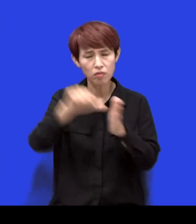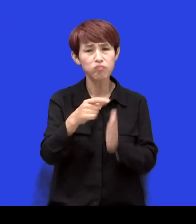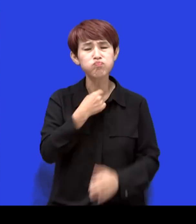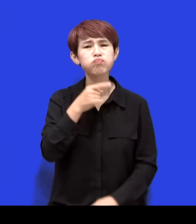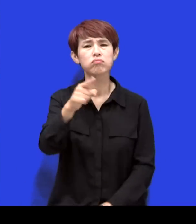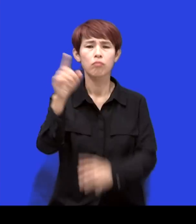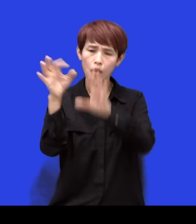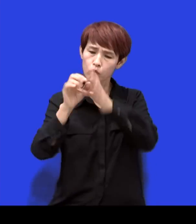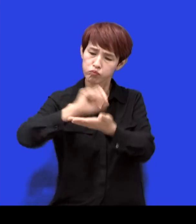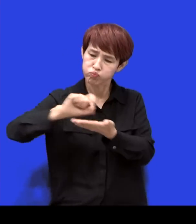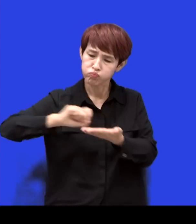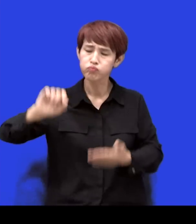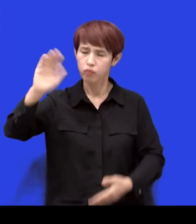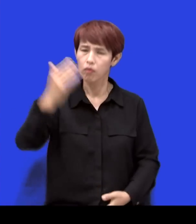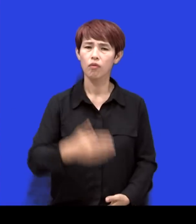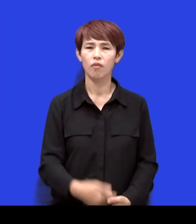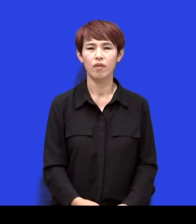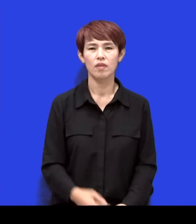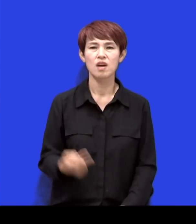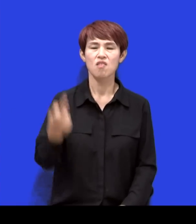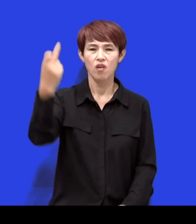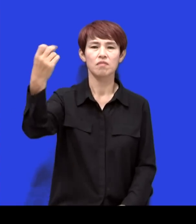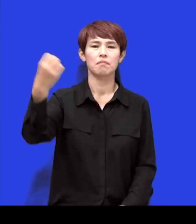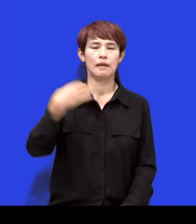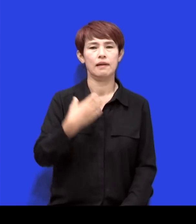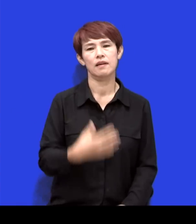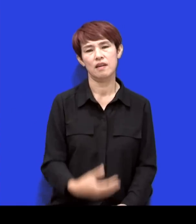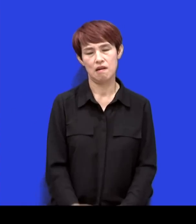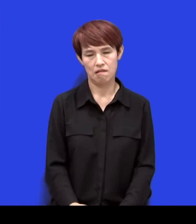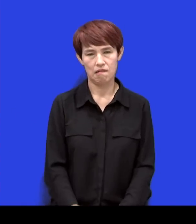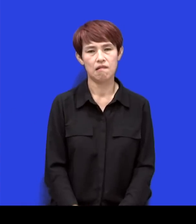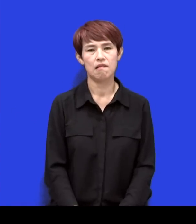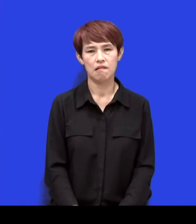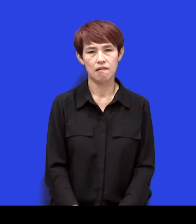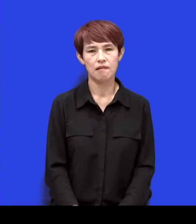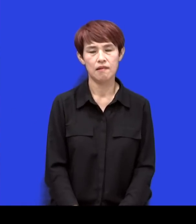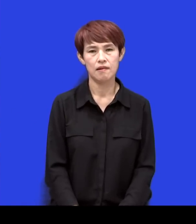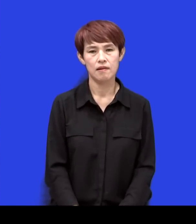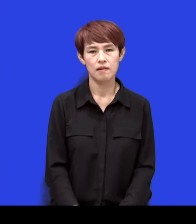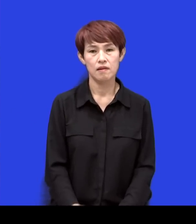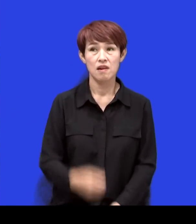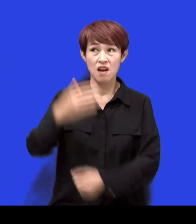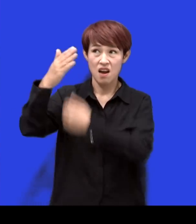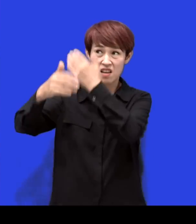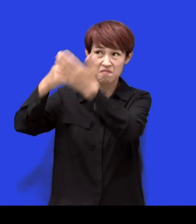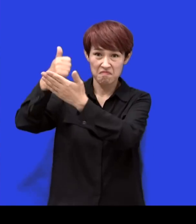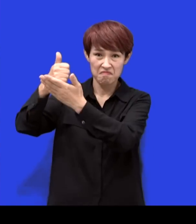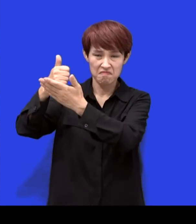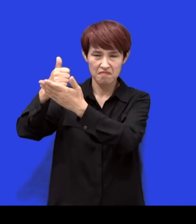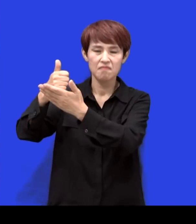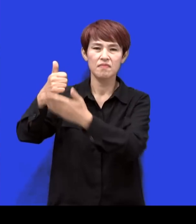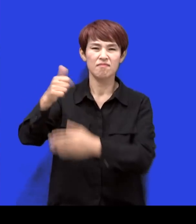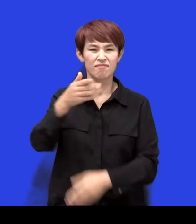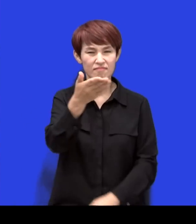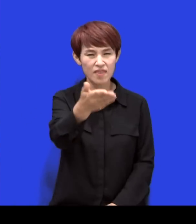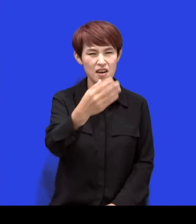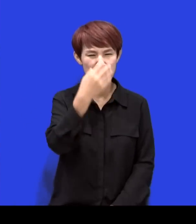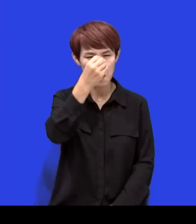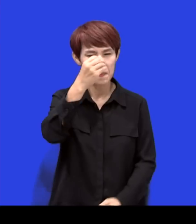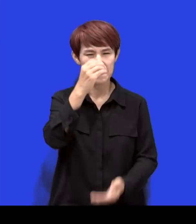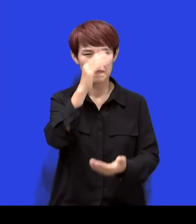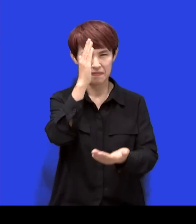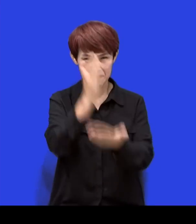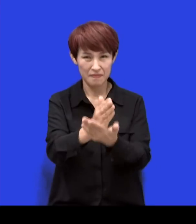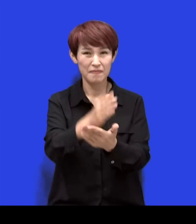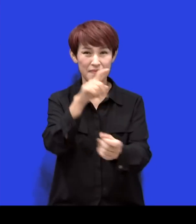계속 쓰면 되지. 그러니까 까불지 마 이랬던 것 같아요. 하나님께서도 교만하지 않게 하기 위해서. 네, 그래서